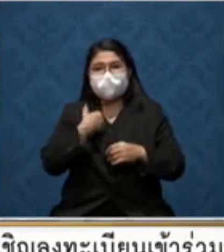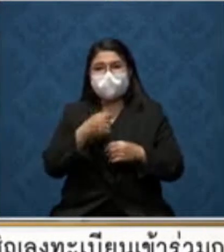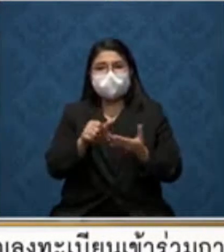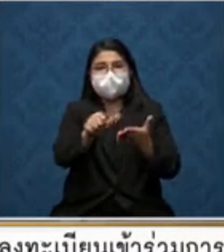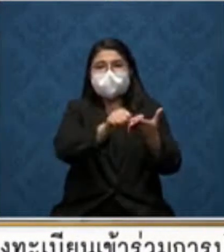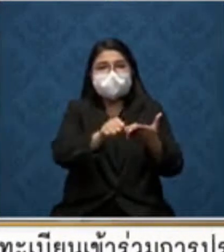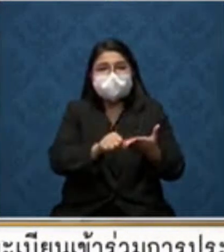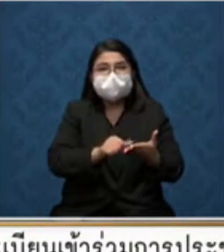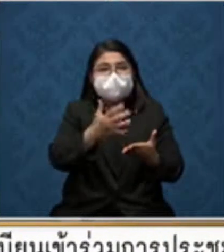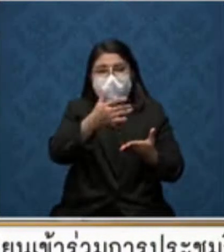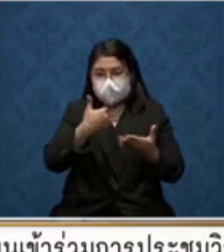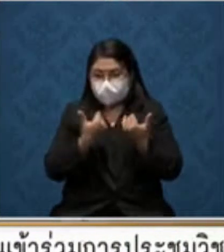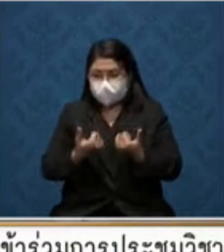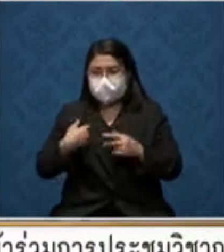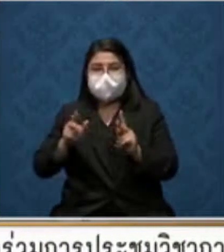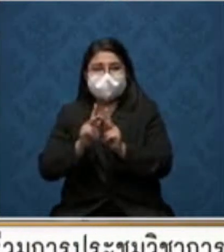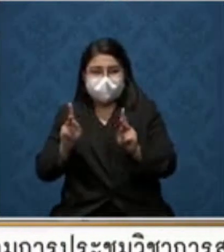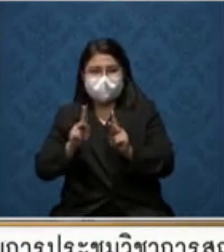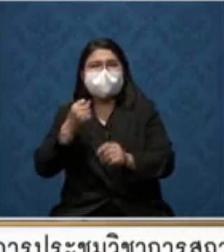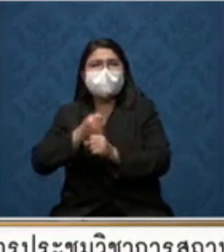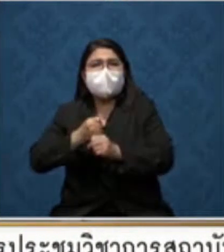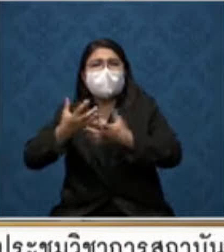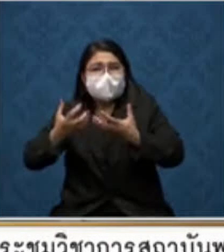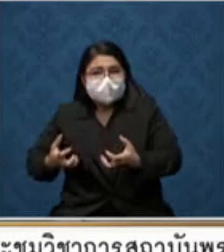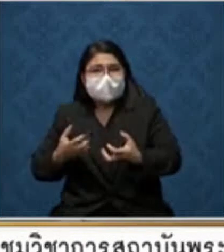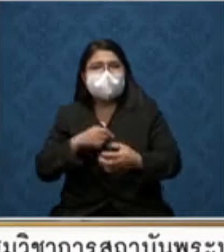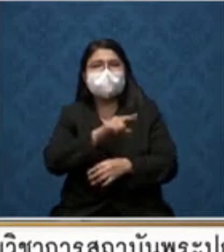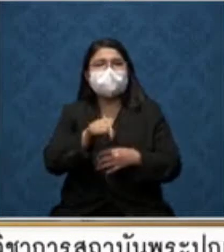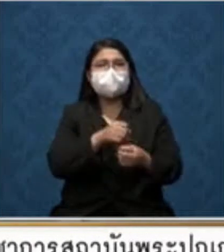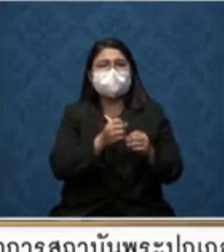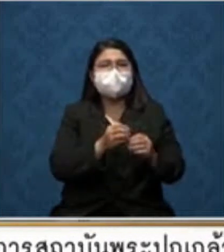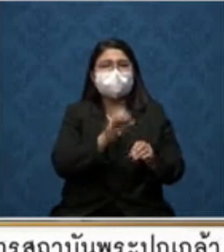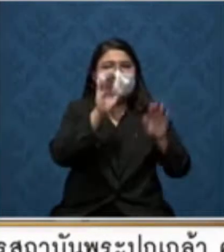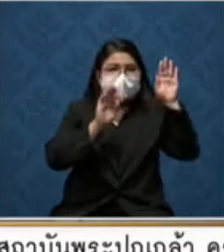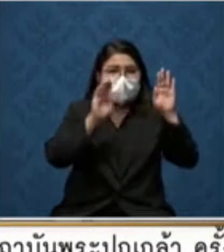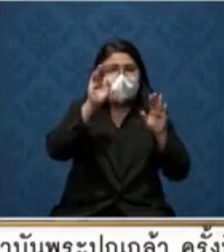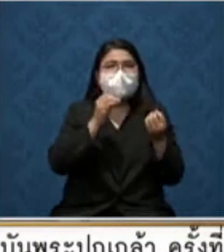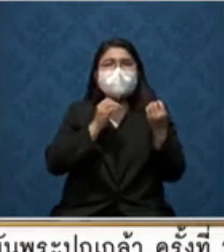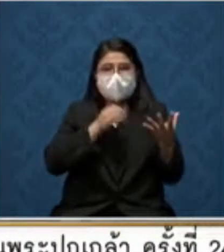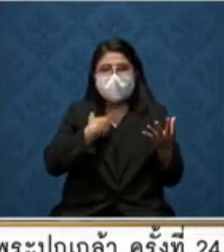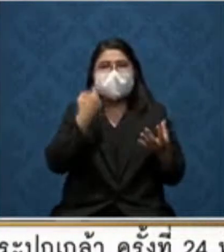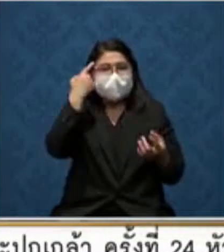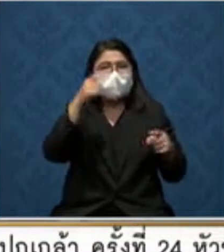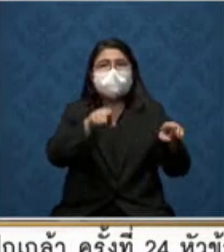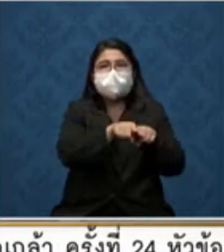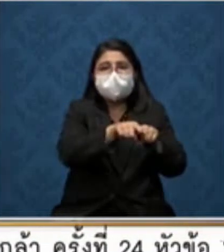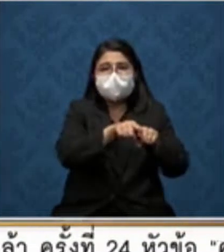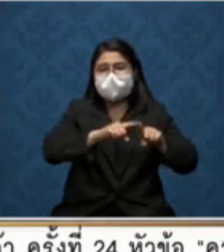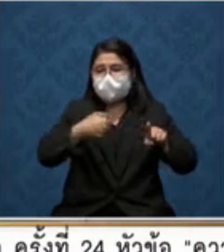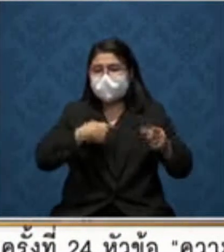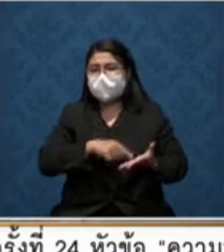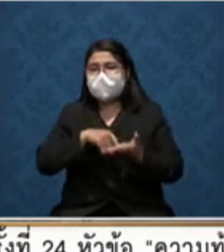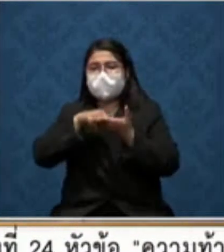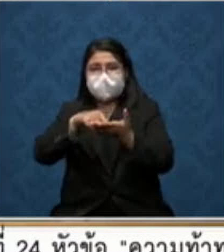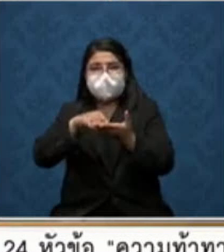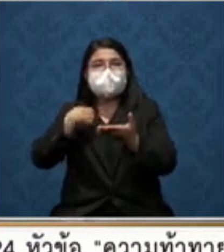ธิการได้ทำงานอย่างหนักนะครับแลวเสีงขางมาก นเขเห็นตรงกันแล้เน้อหาที่นำเสนอแงสภาแงนี้ครัก็เป็เนอหา